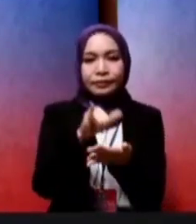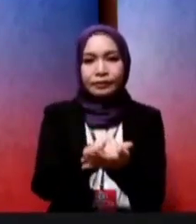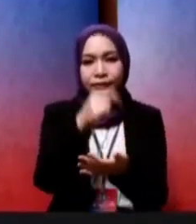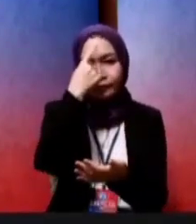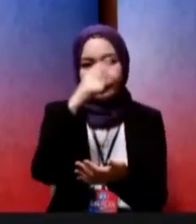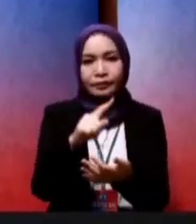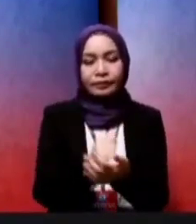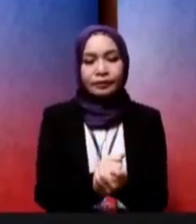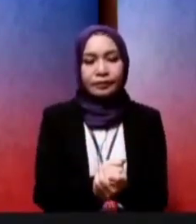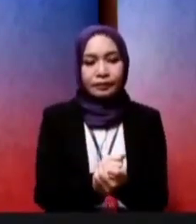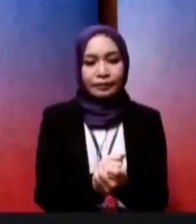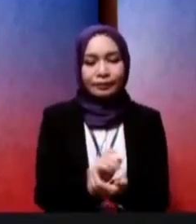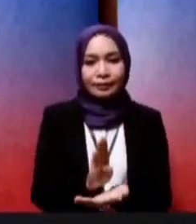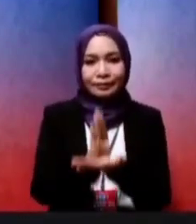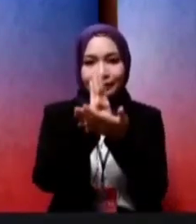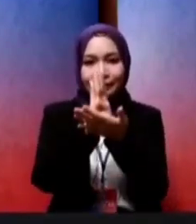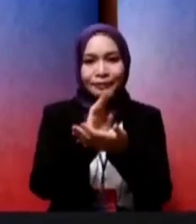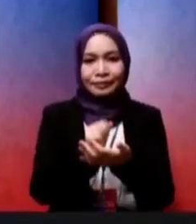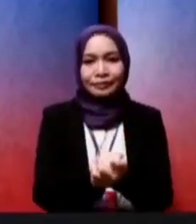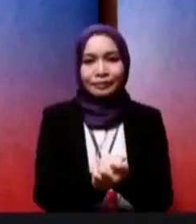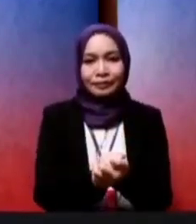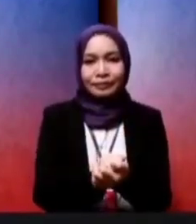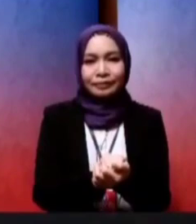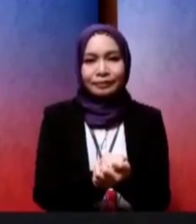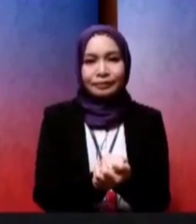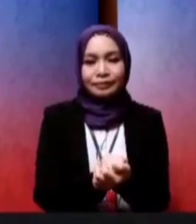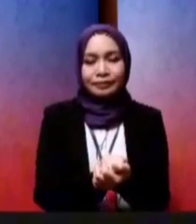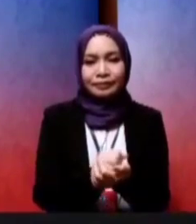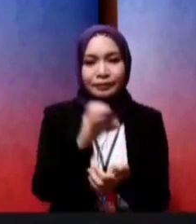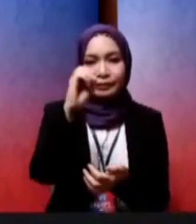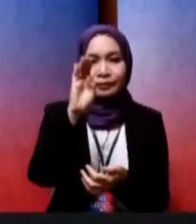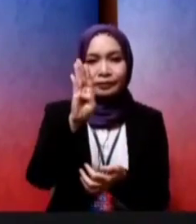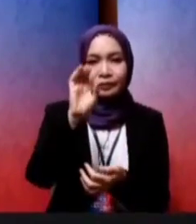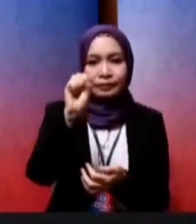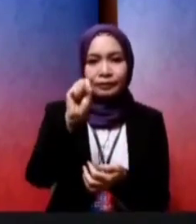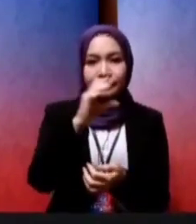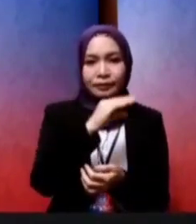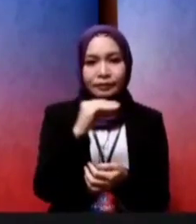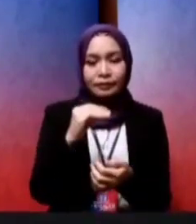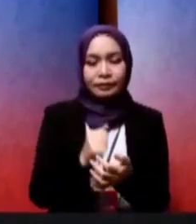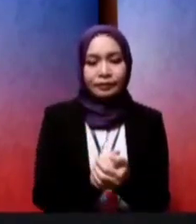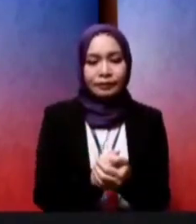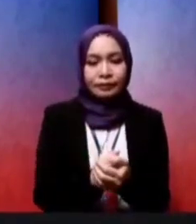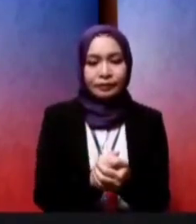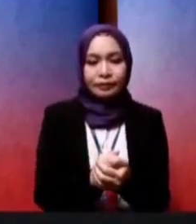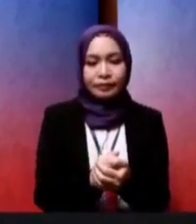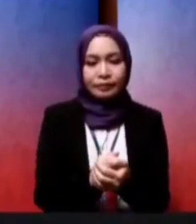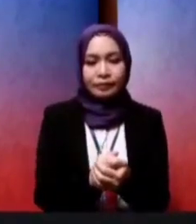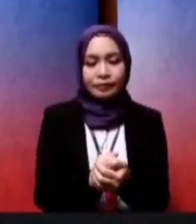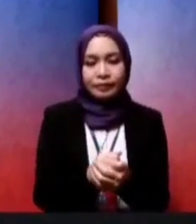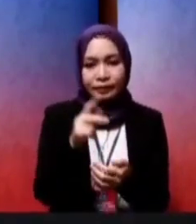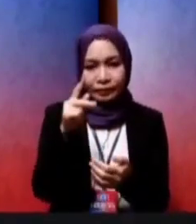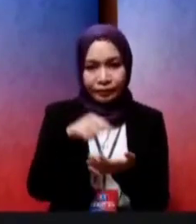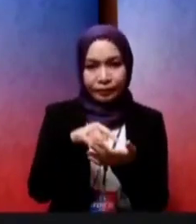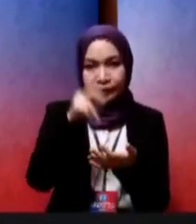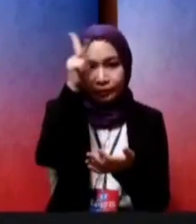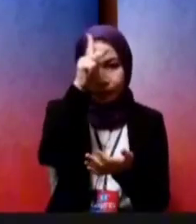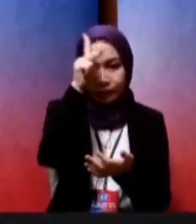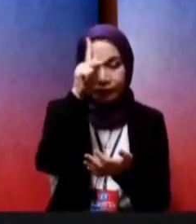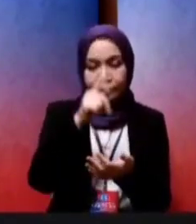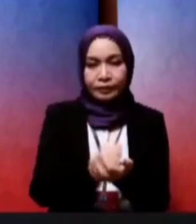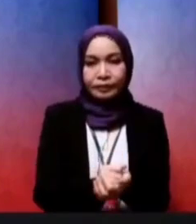obs atau OB obs dan juga geig workers Kerajaan memperkenalkan insurans